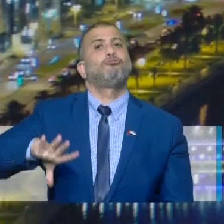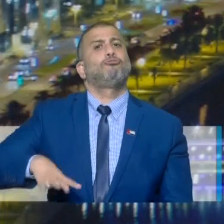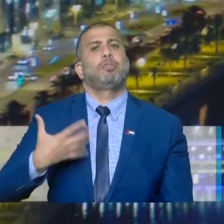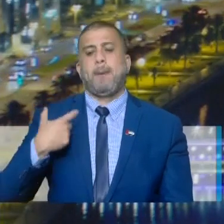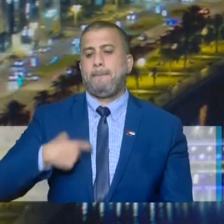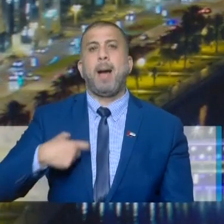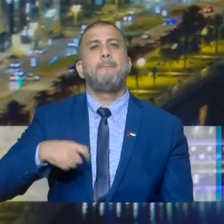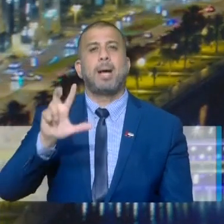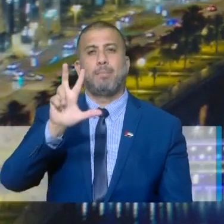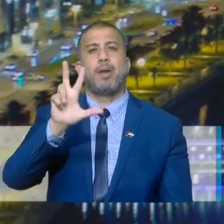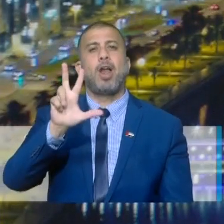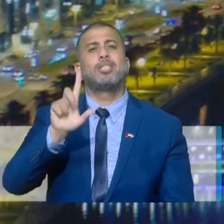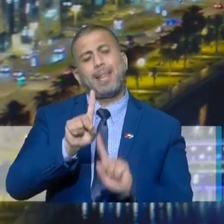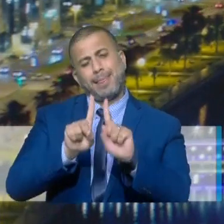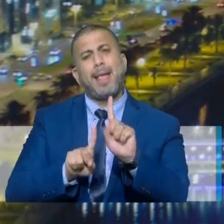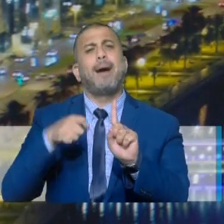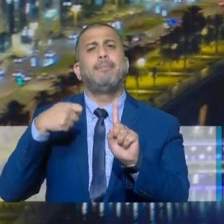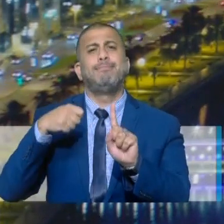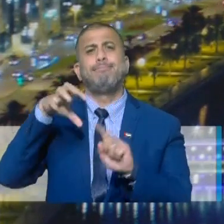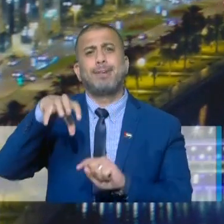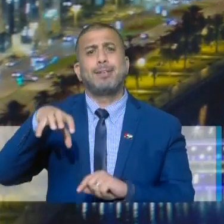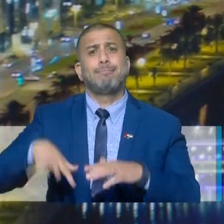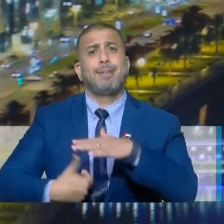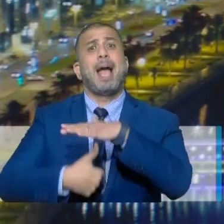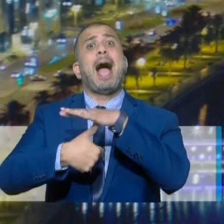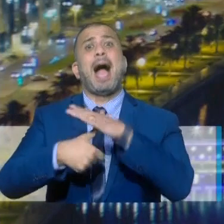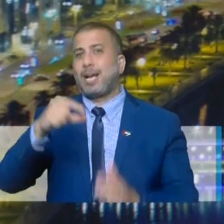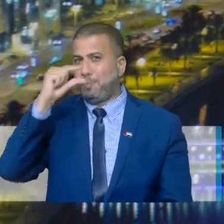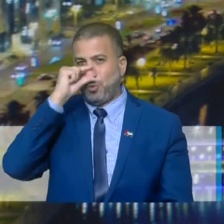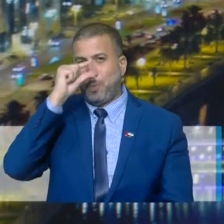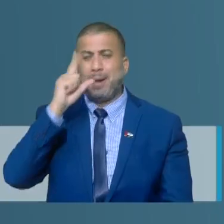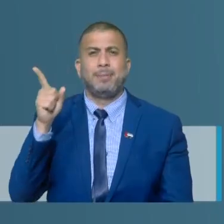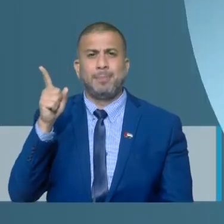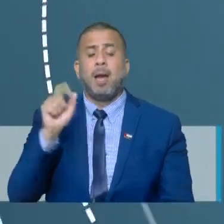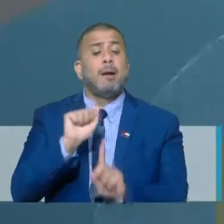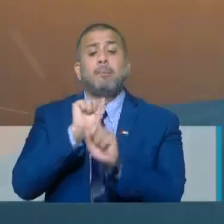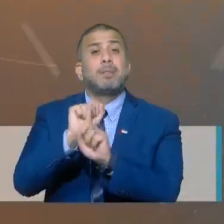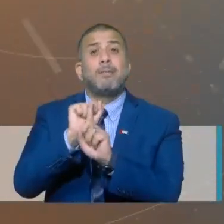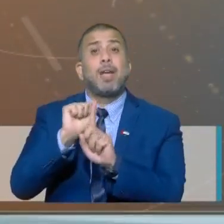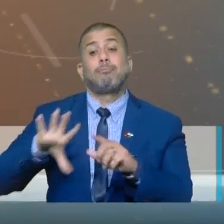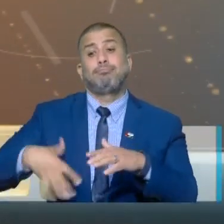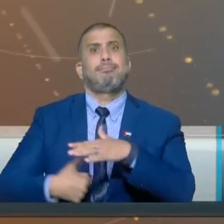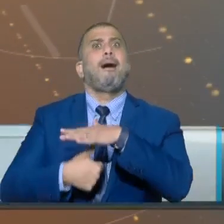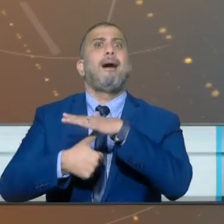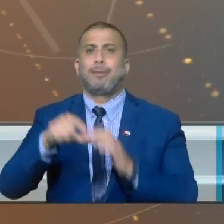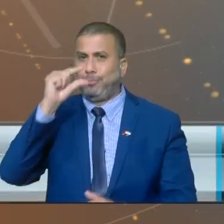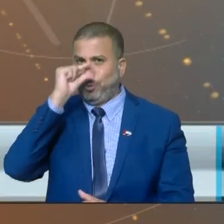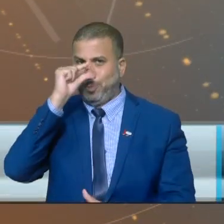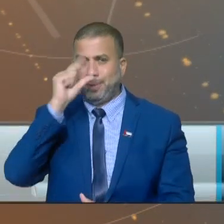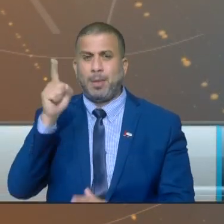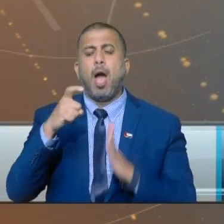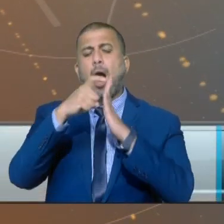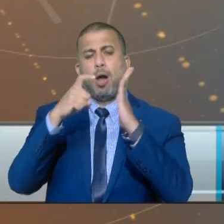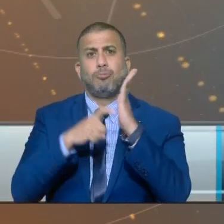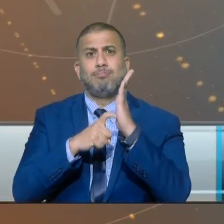اصدر صاحب السمو الشيخ محمد بن راشد ال مكتوم نائب رئيس الدوله رئيس مجلس الوزراء بصفته حاكما لاماره